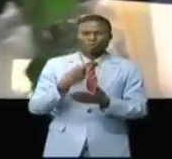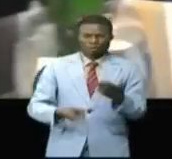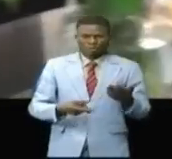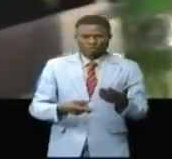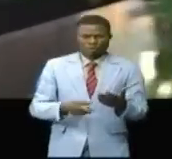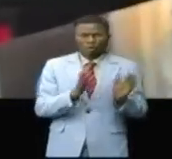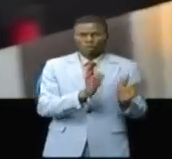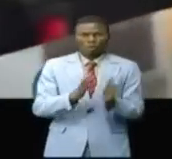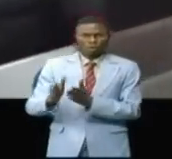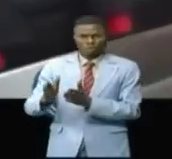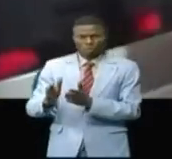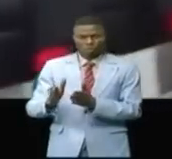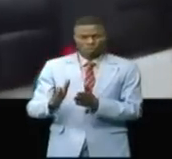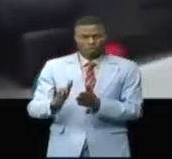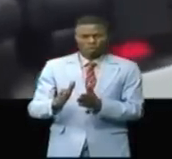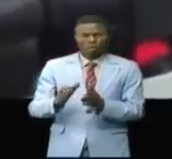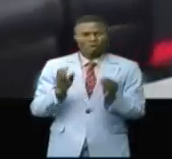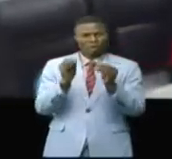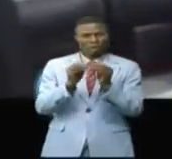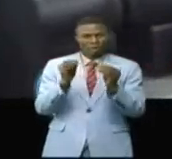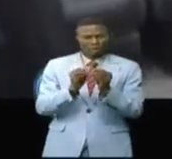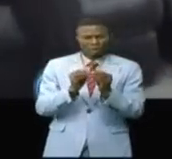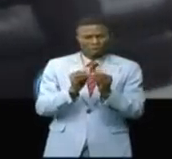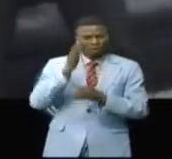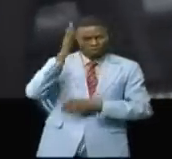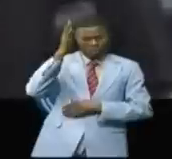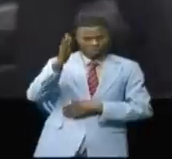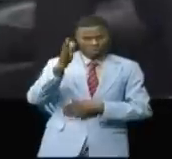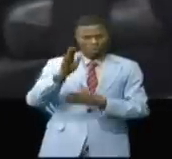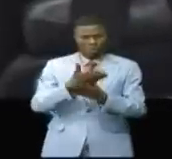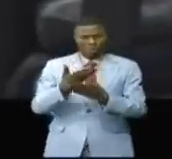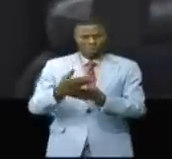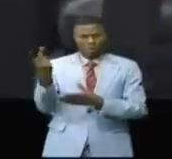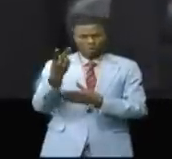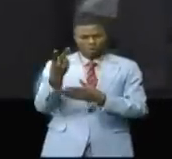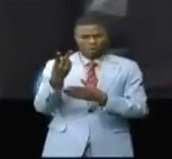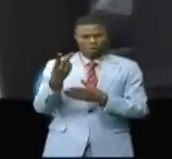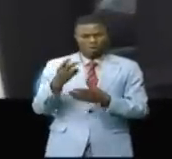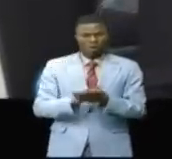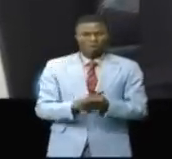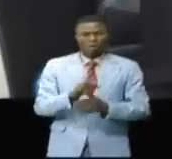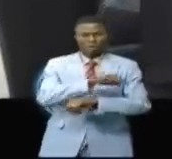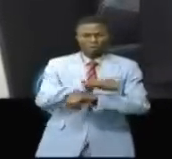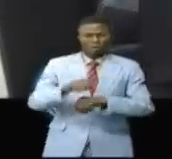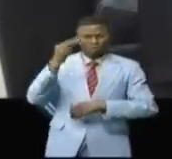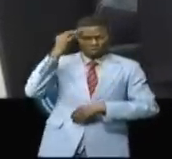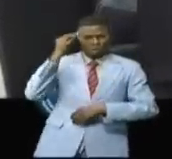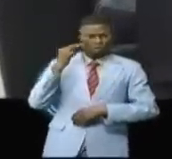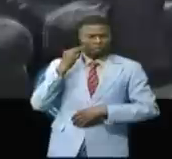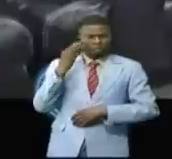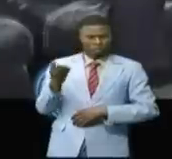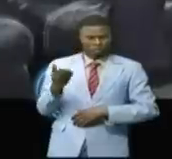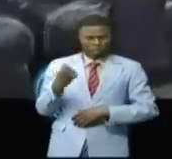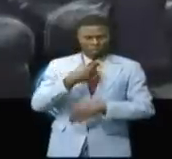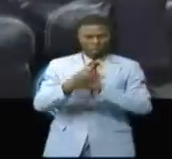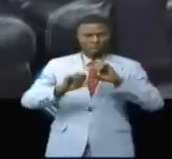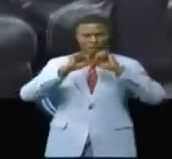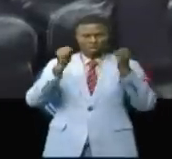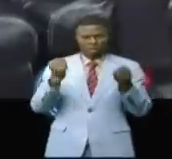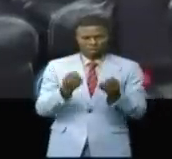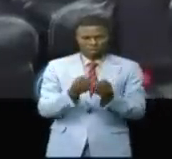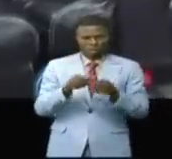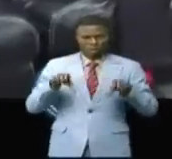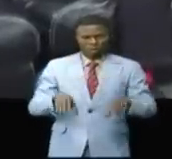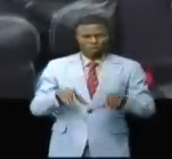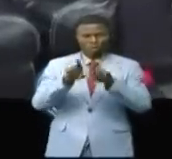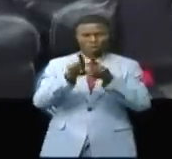mais l'agencé aps - une rencontre entre les deux ministères c'est de la paix sociale de la république du